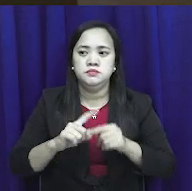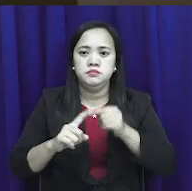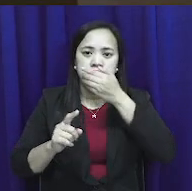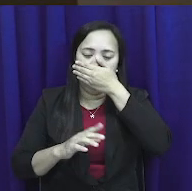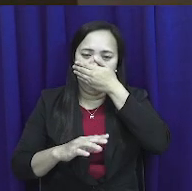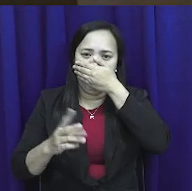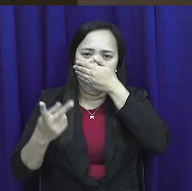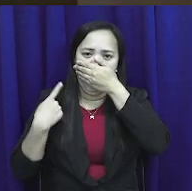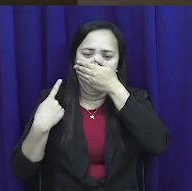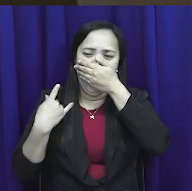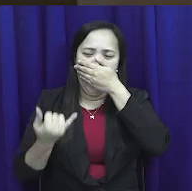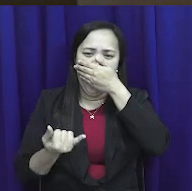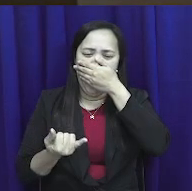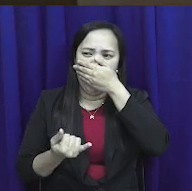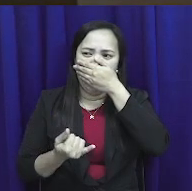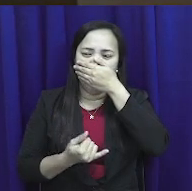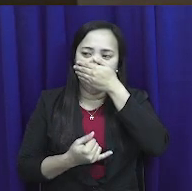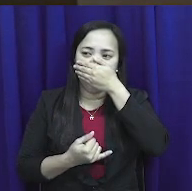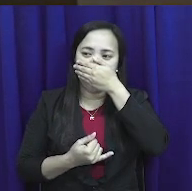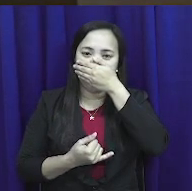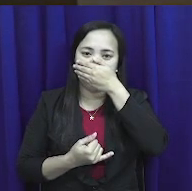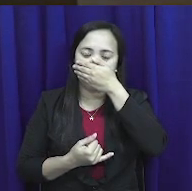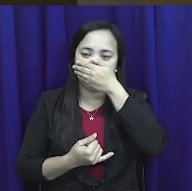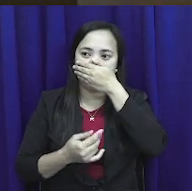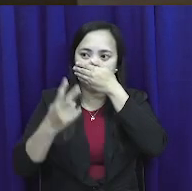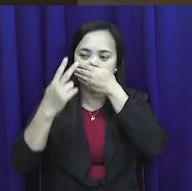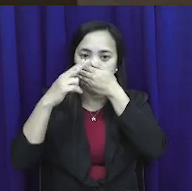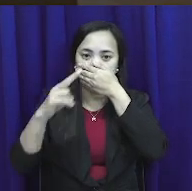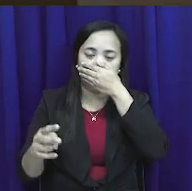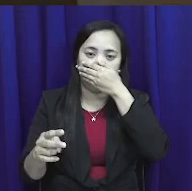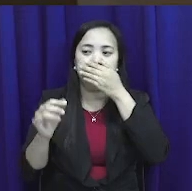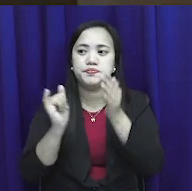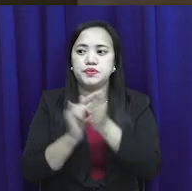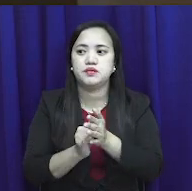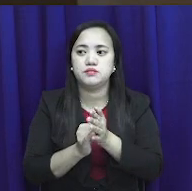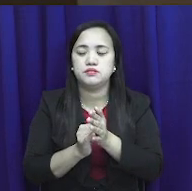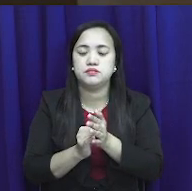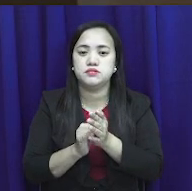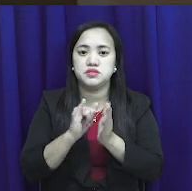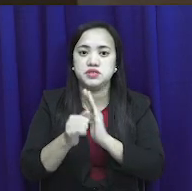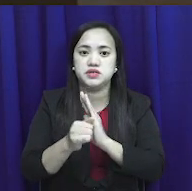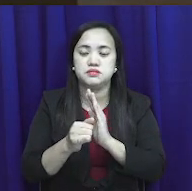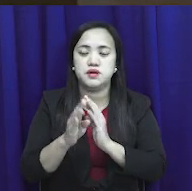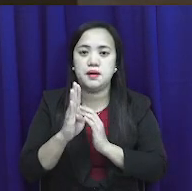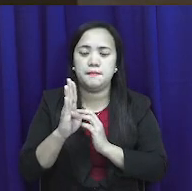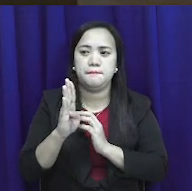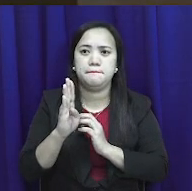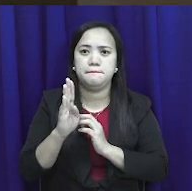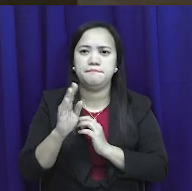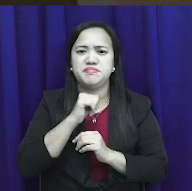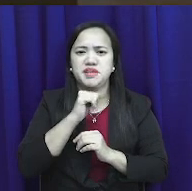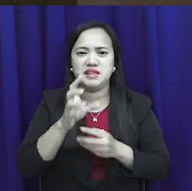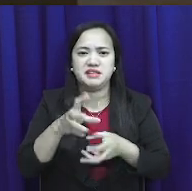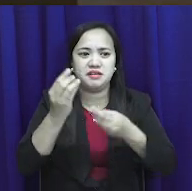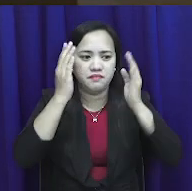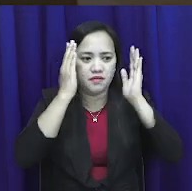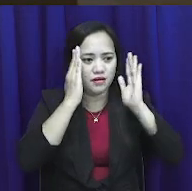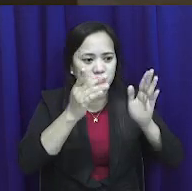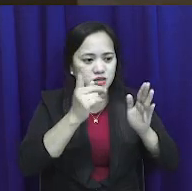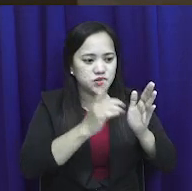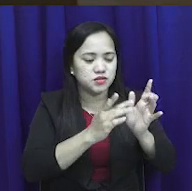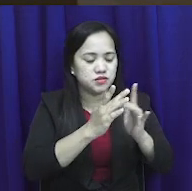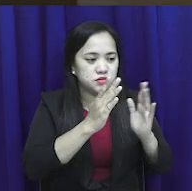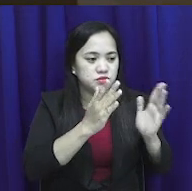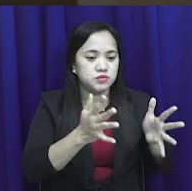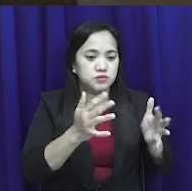hindi kaya siya nag kung nakitan niya kaya ako na Sige lang bara-bara bay lang yung pagiging Kristiyano ko ay baka pipiliin